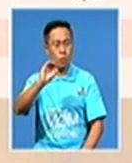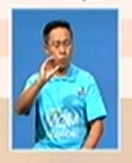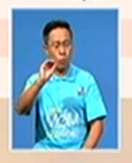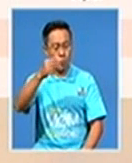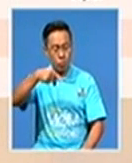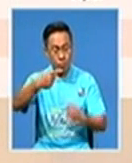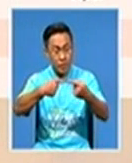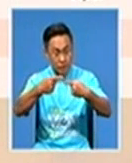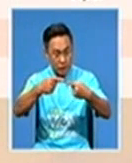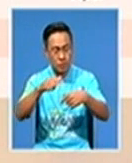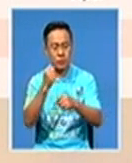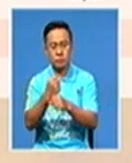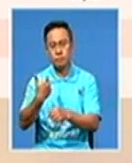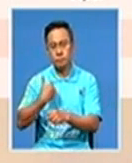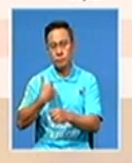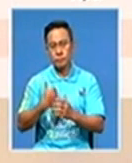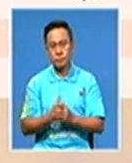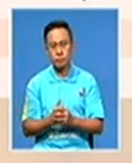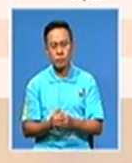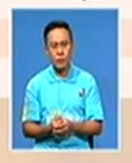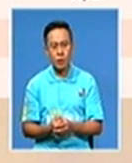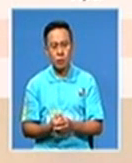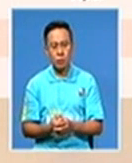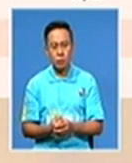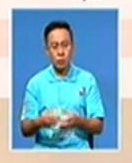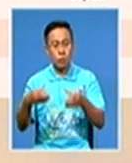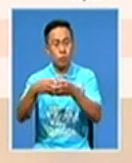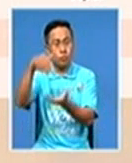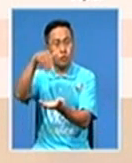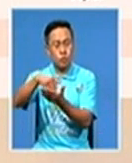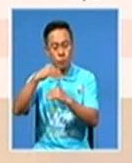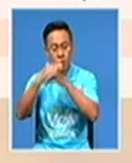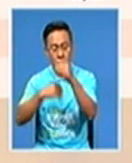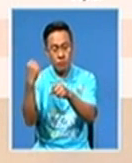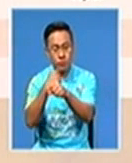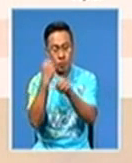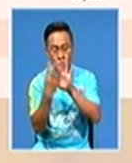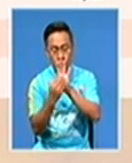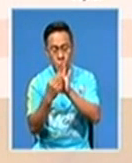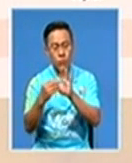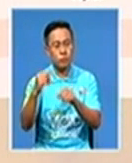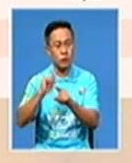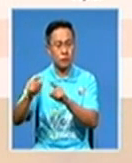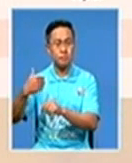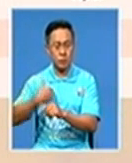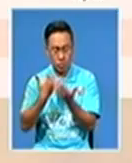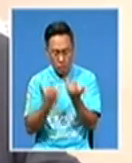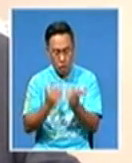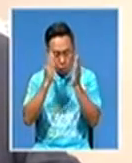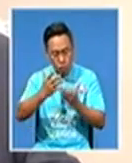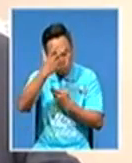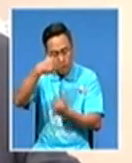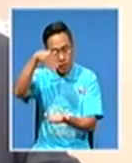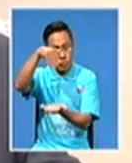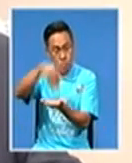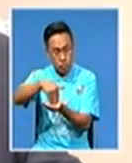ติกที่ผลิตจากพืชนี่เป็นต้นนะกลุ่มศูนย์พัฒนาศูนย์ฝึกอบรมระดับภูมิภาคนะเดี๋ยวนี้คนก็สนใจจะมาตั้